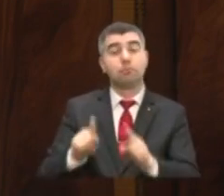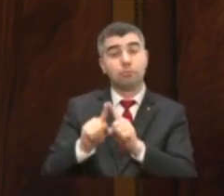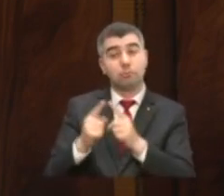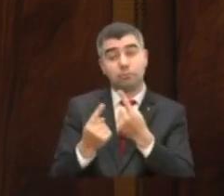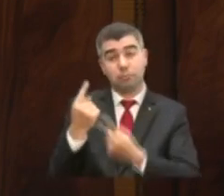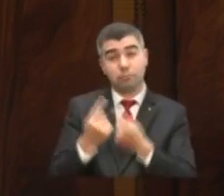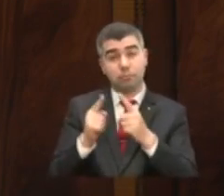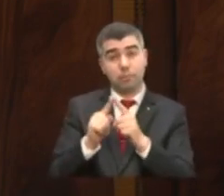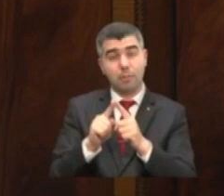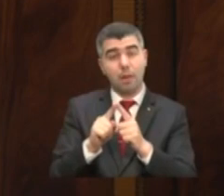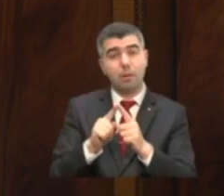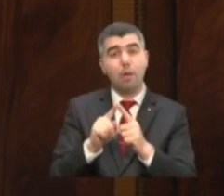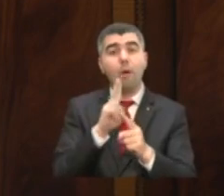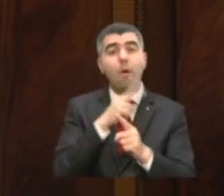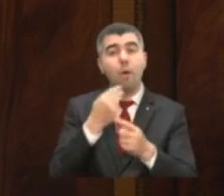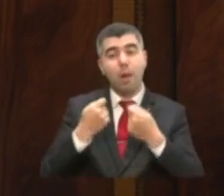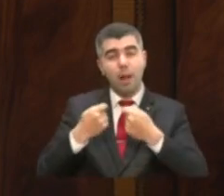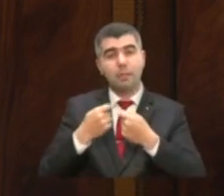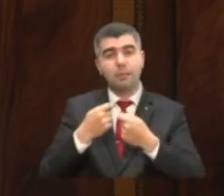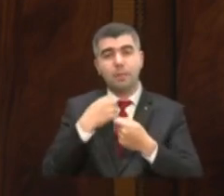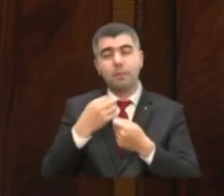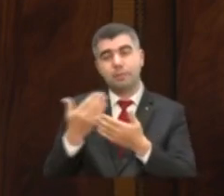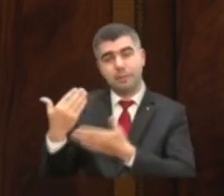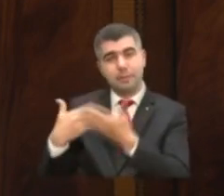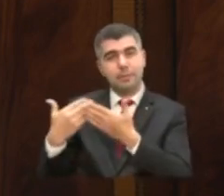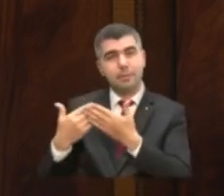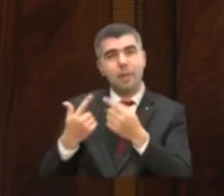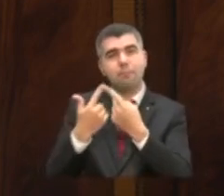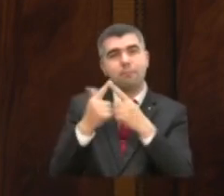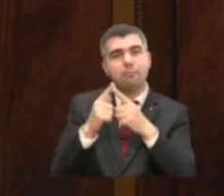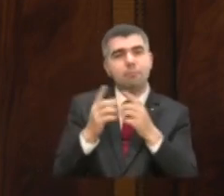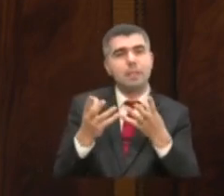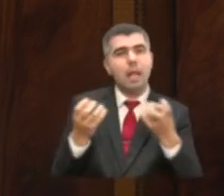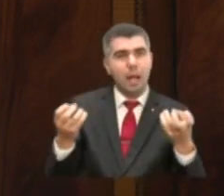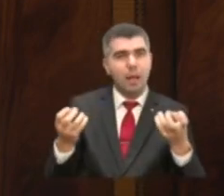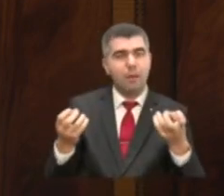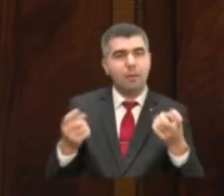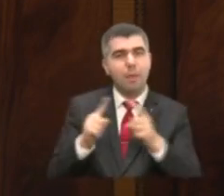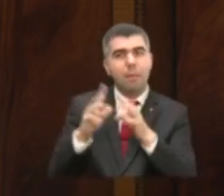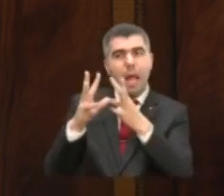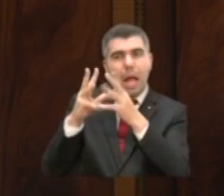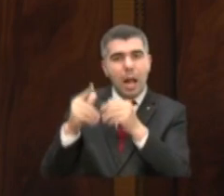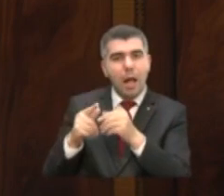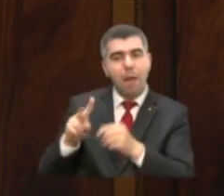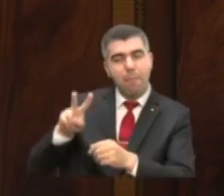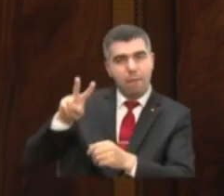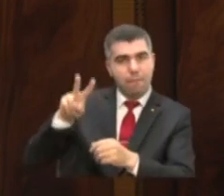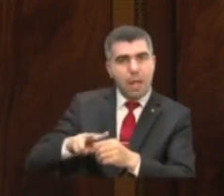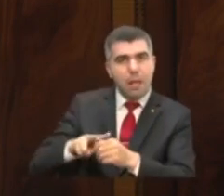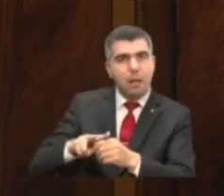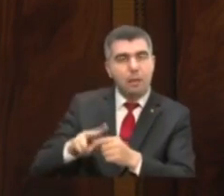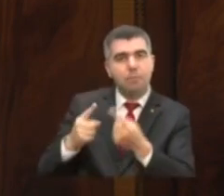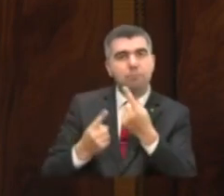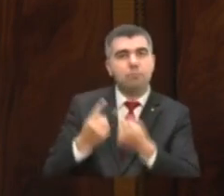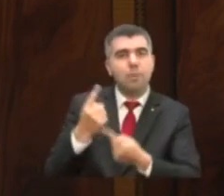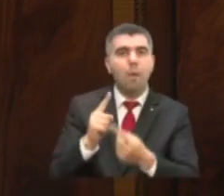سيد رئيس الحكومة أنه تناولتم مجموعة من القطاعات فلم تشيدوا بأرقام حقيقية وإنجازات إلا بالنسبة